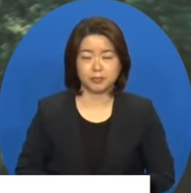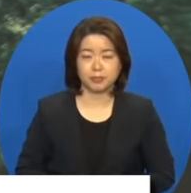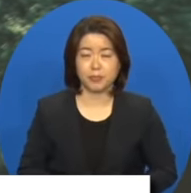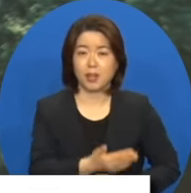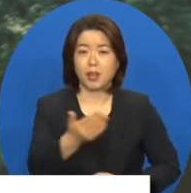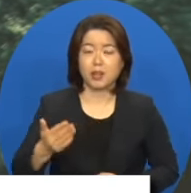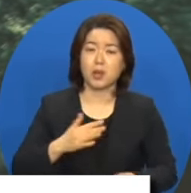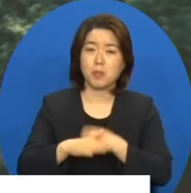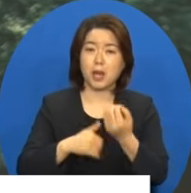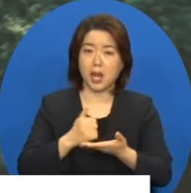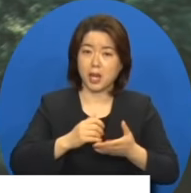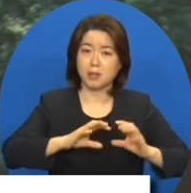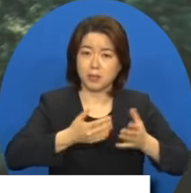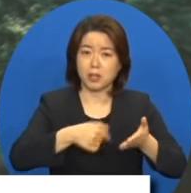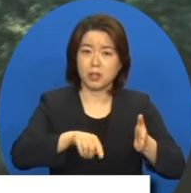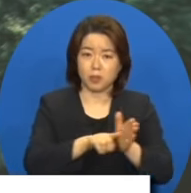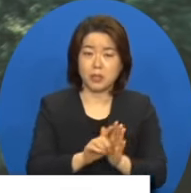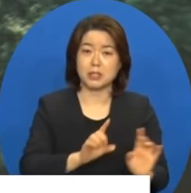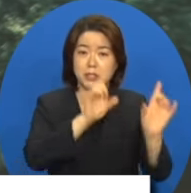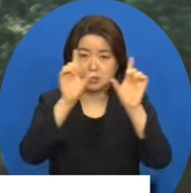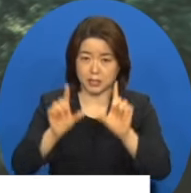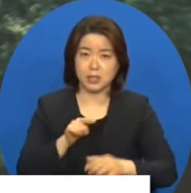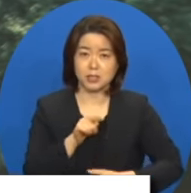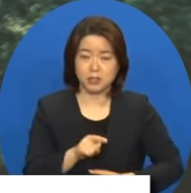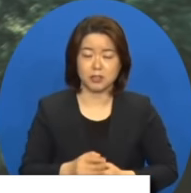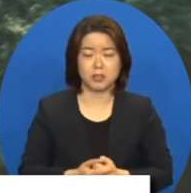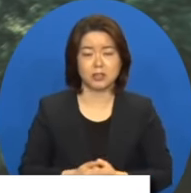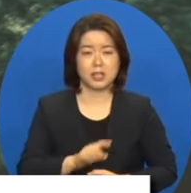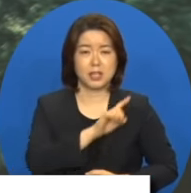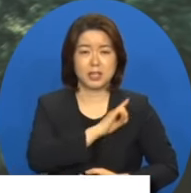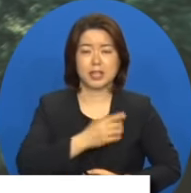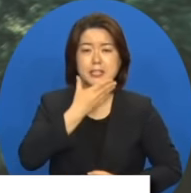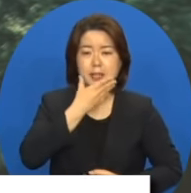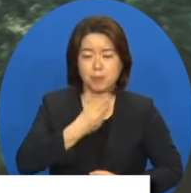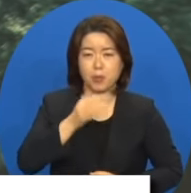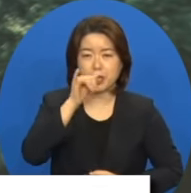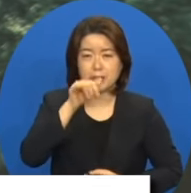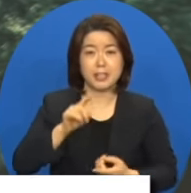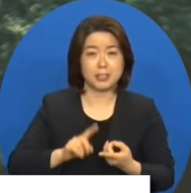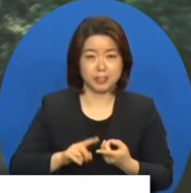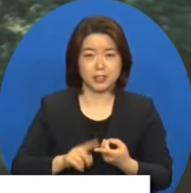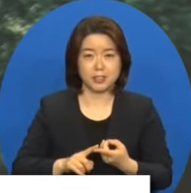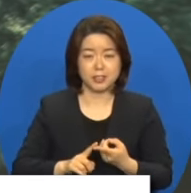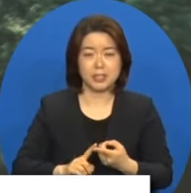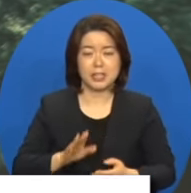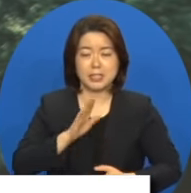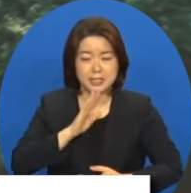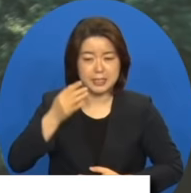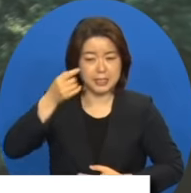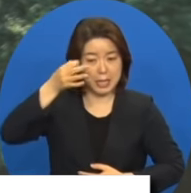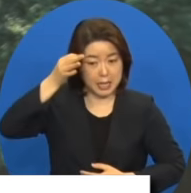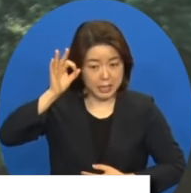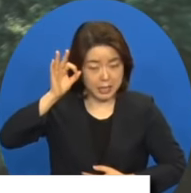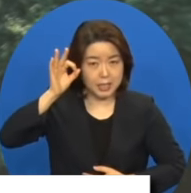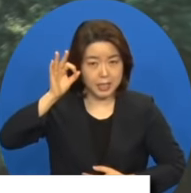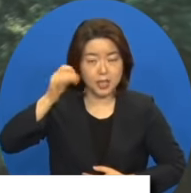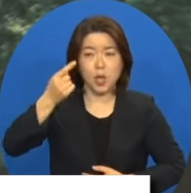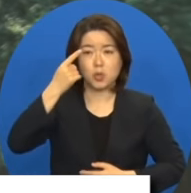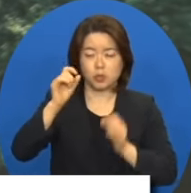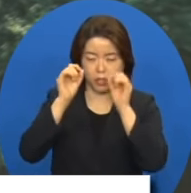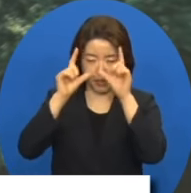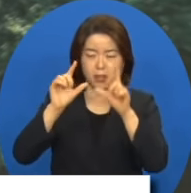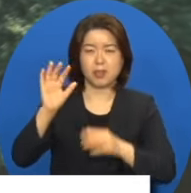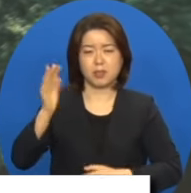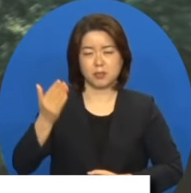여러분, 하나님 나라를 위해 사는 것이 가장 복이 있다는 사실이 진짜 깨달아지는 눈이